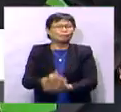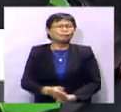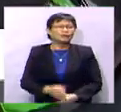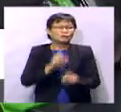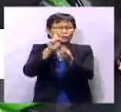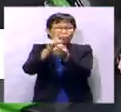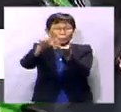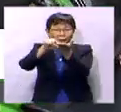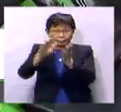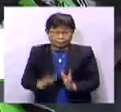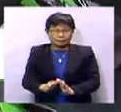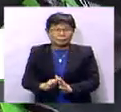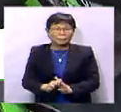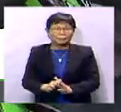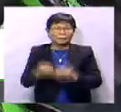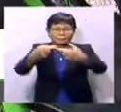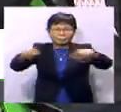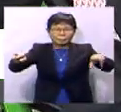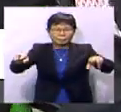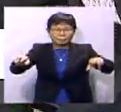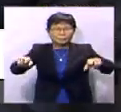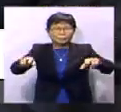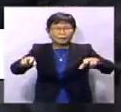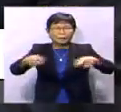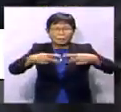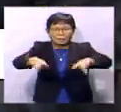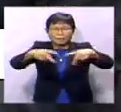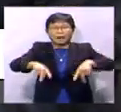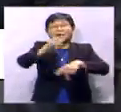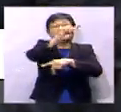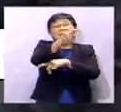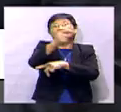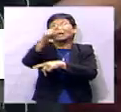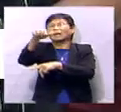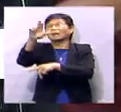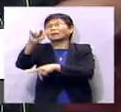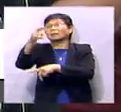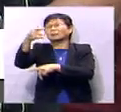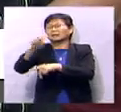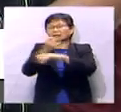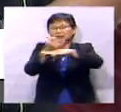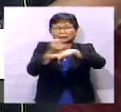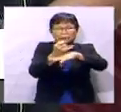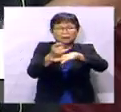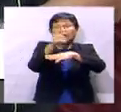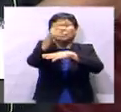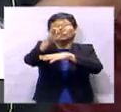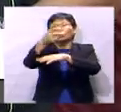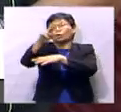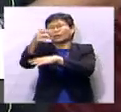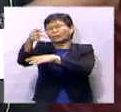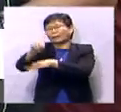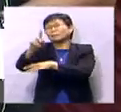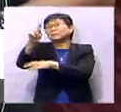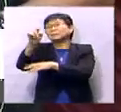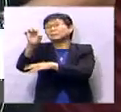Beliau ditemui pemberita selepas merasmikan premis The Garage di kawasan perindustrian Tiong Nam Tebrau. Hadir